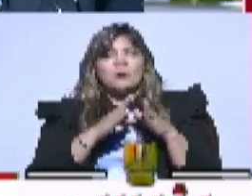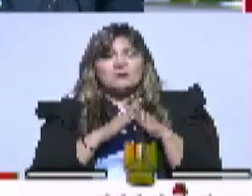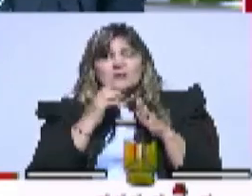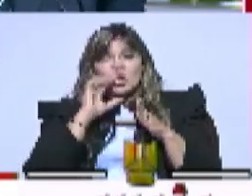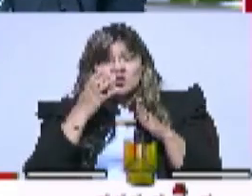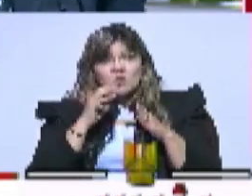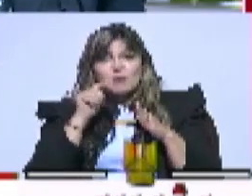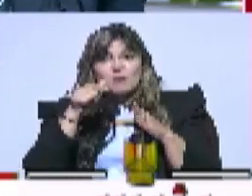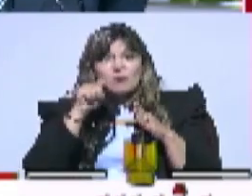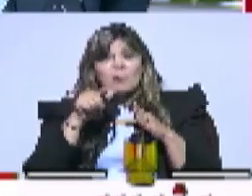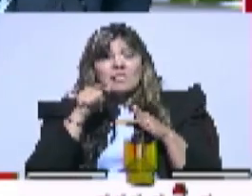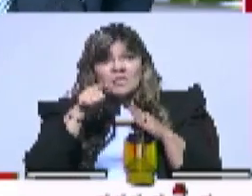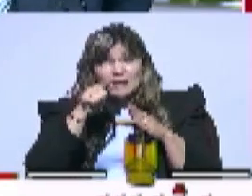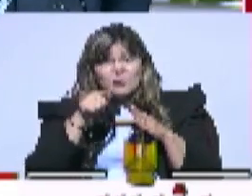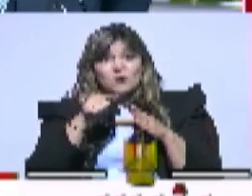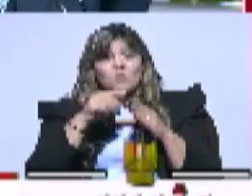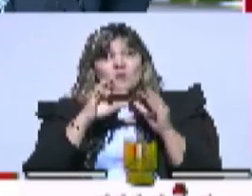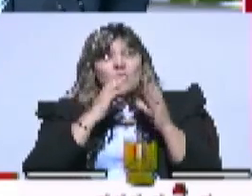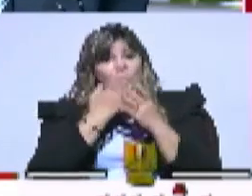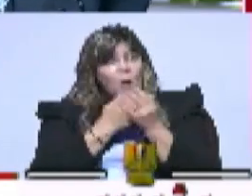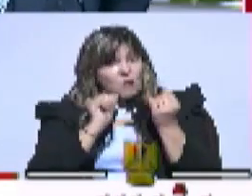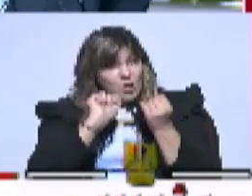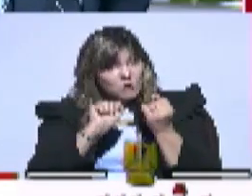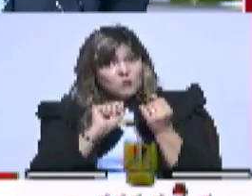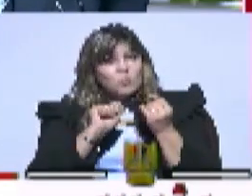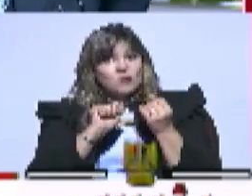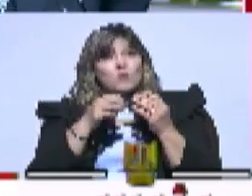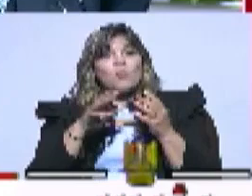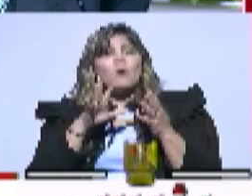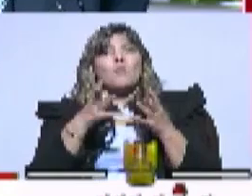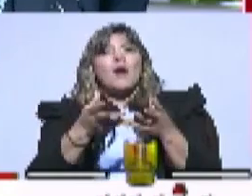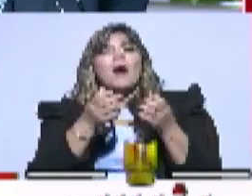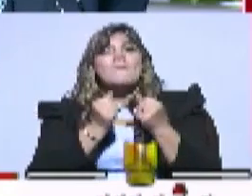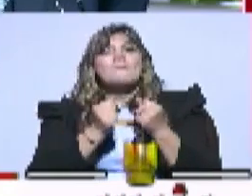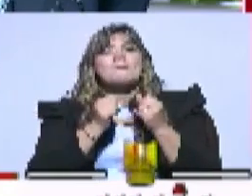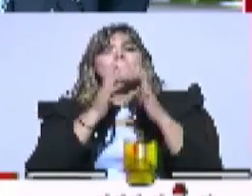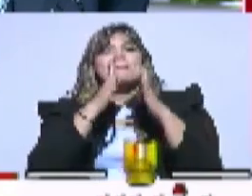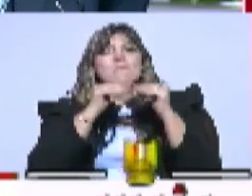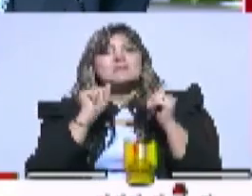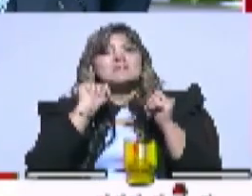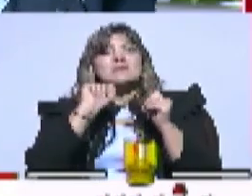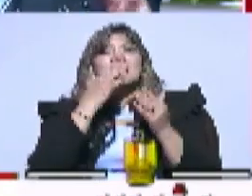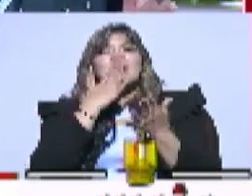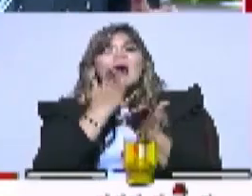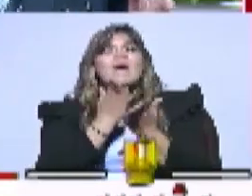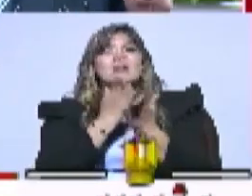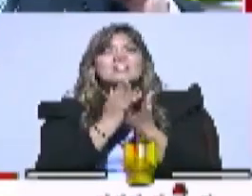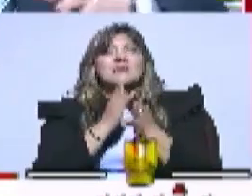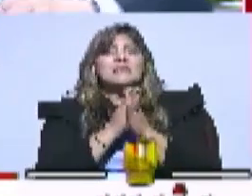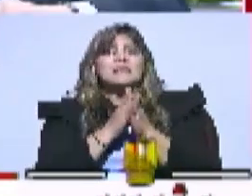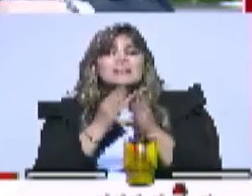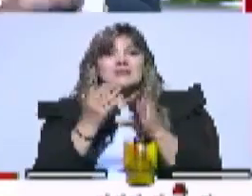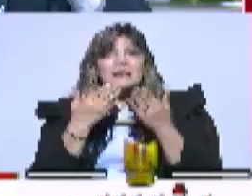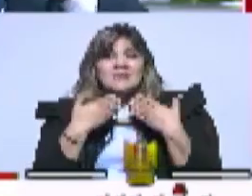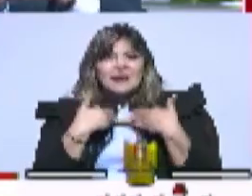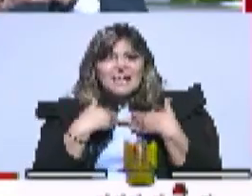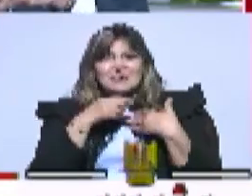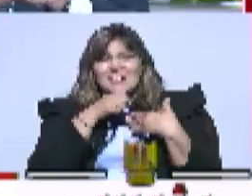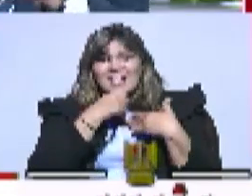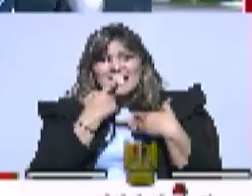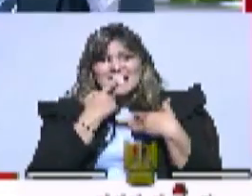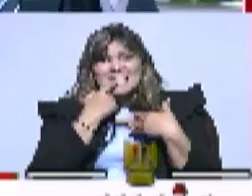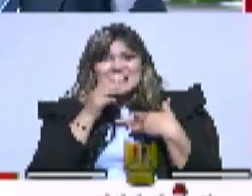اصحاب المستقبل، انتوا وولادكوا هم ملاك مصر الحقيقيين. احنا اللي في سننا